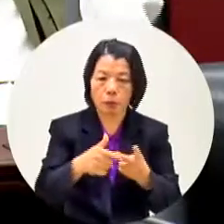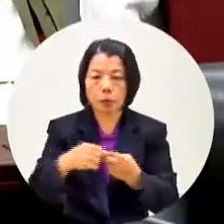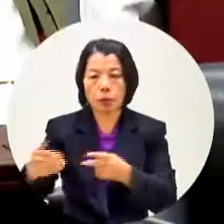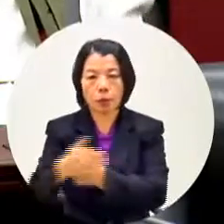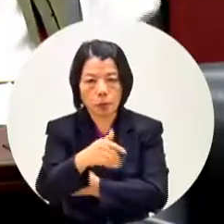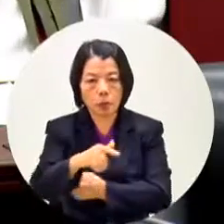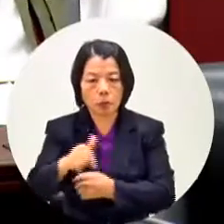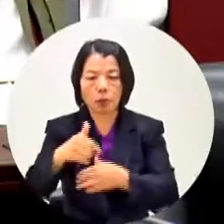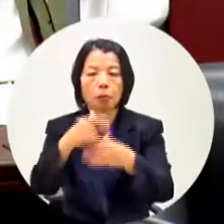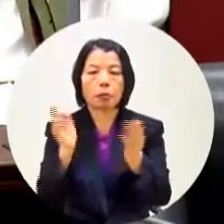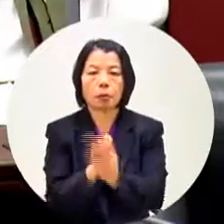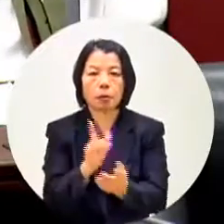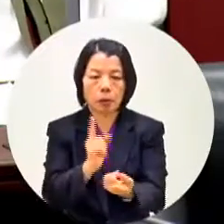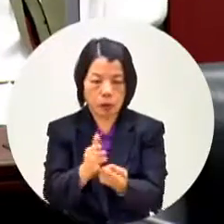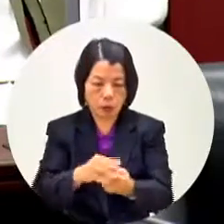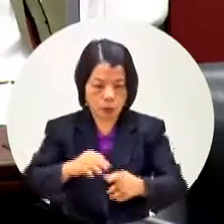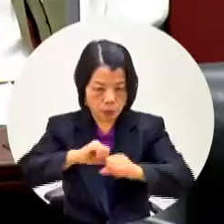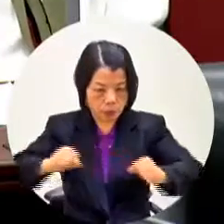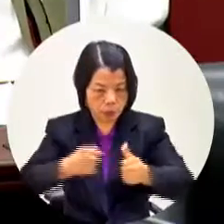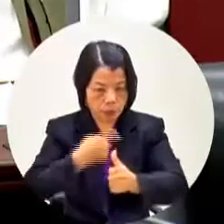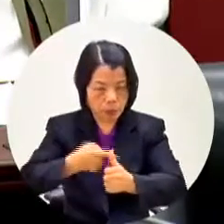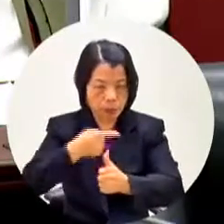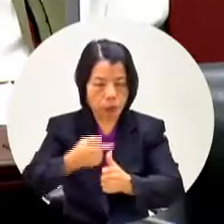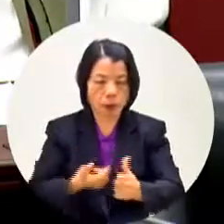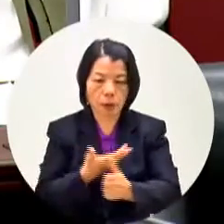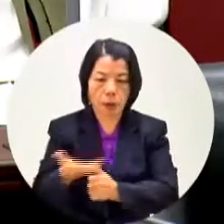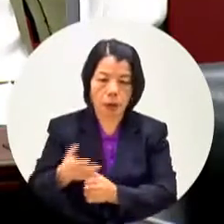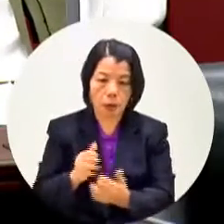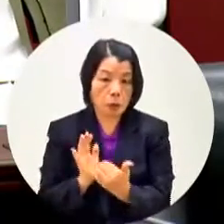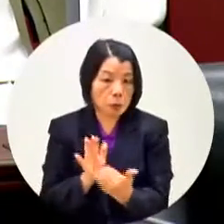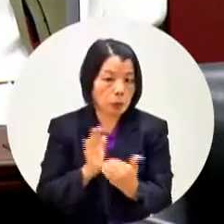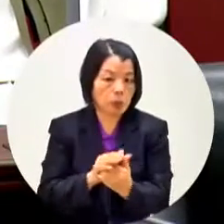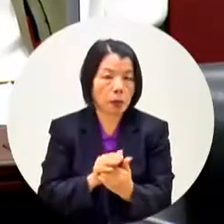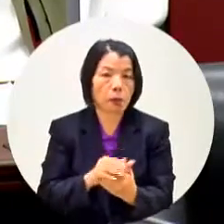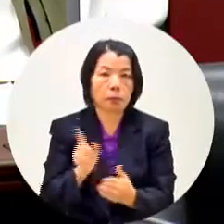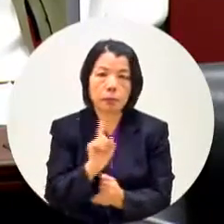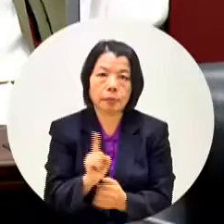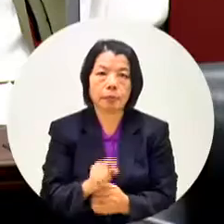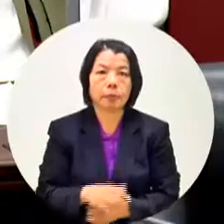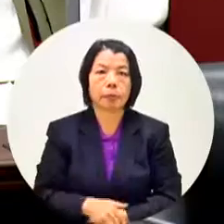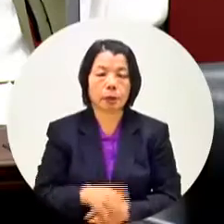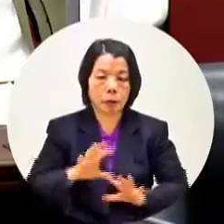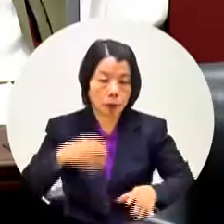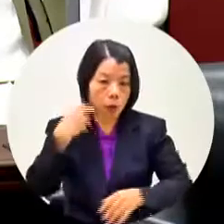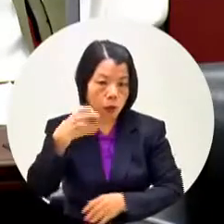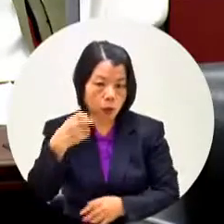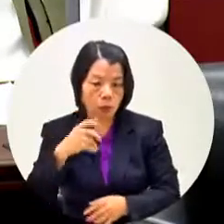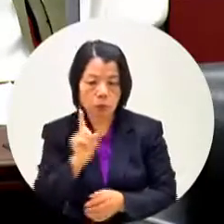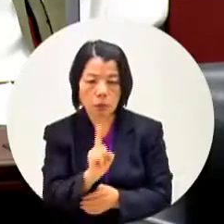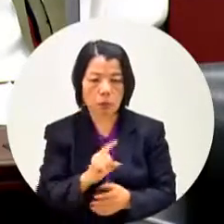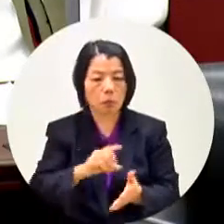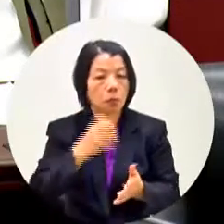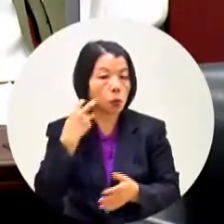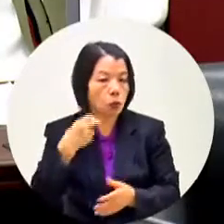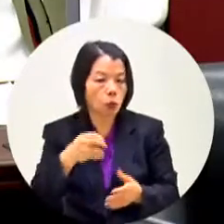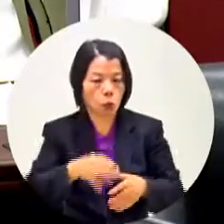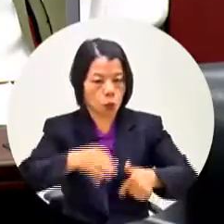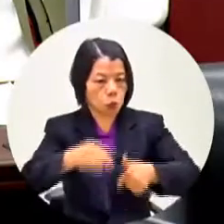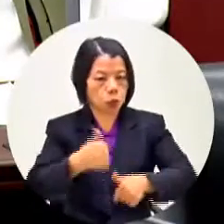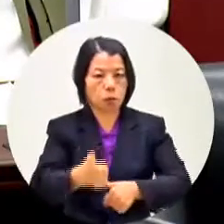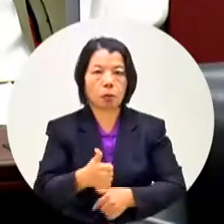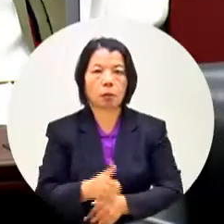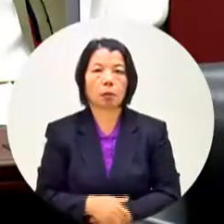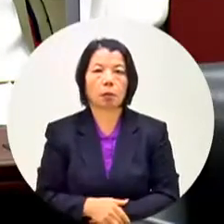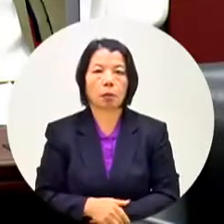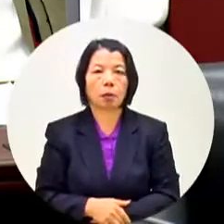农民。好，那再来我们随时要准备 农渔产品的供需的价格要去了